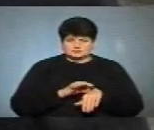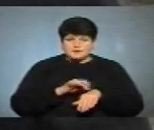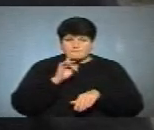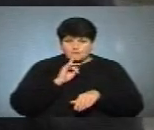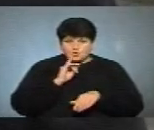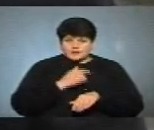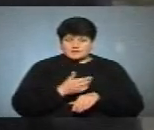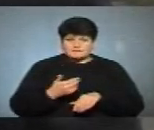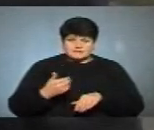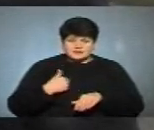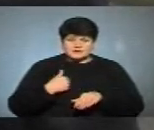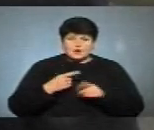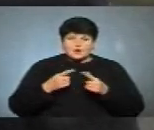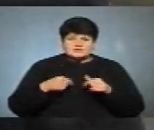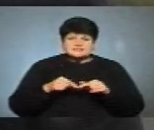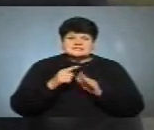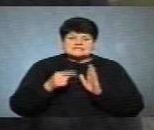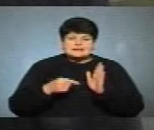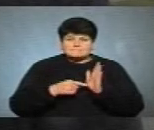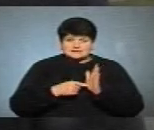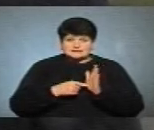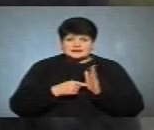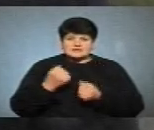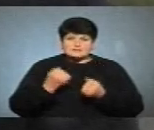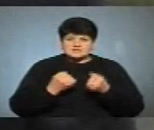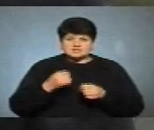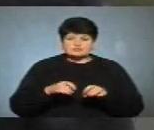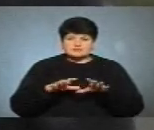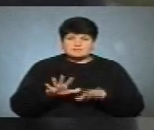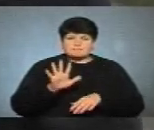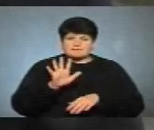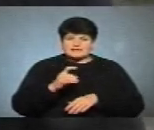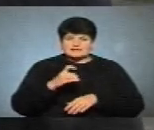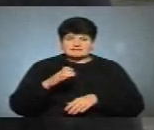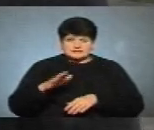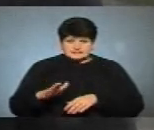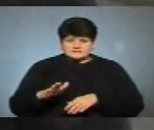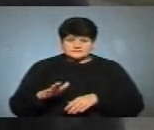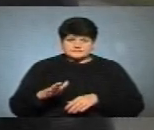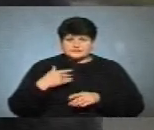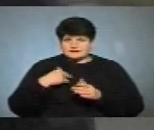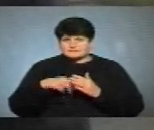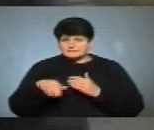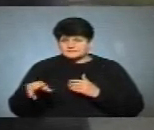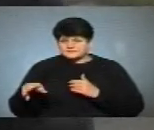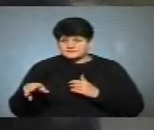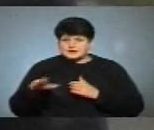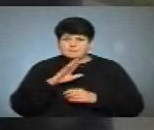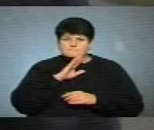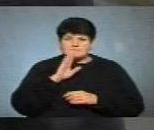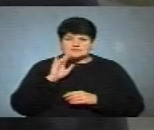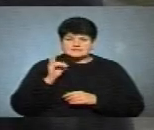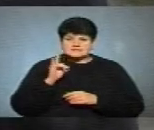ми там організаційні питання з машиною вирішували 5 хвилин, я відлучився, мати з